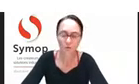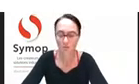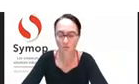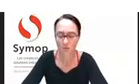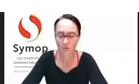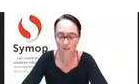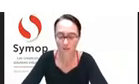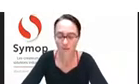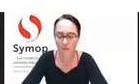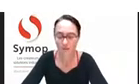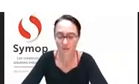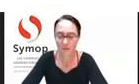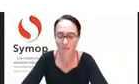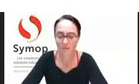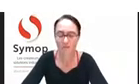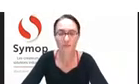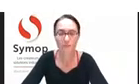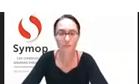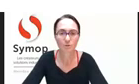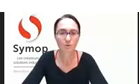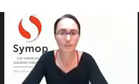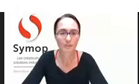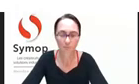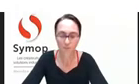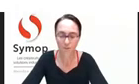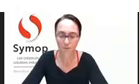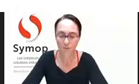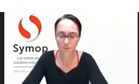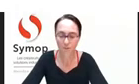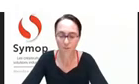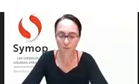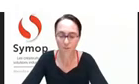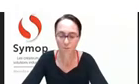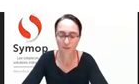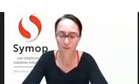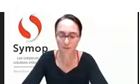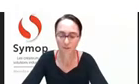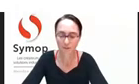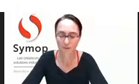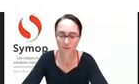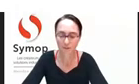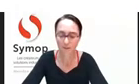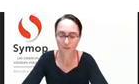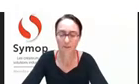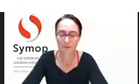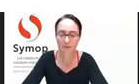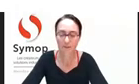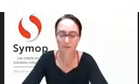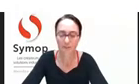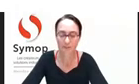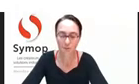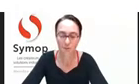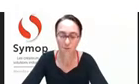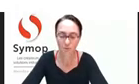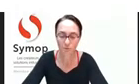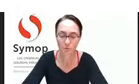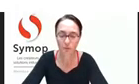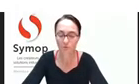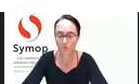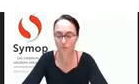grâce aux technologies de pointe et bien évidemment grâce au logiciel. Donc parmi les biens éligibles à